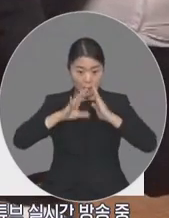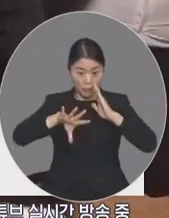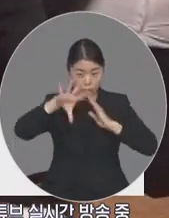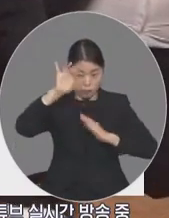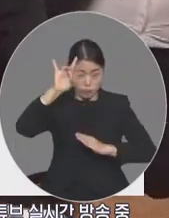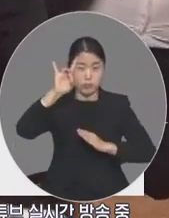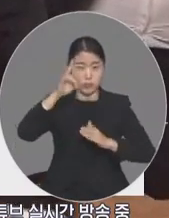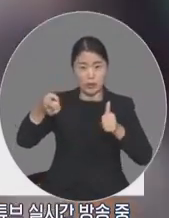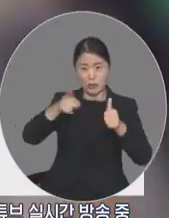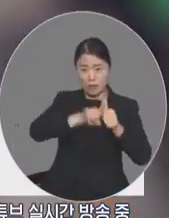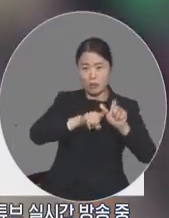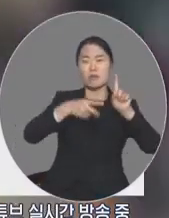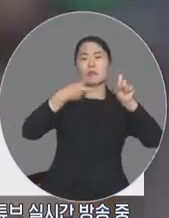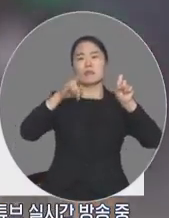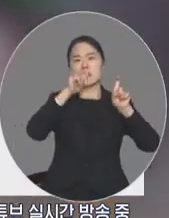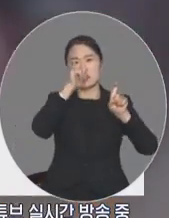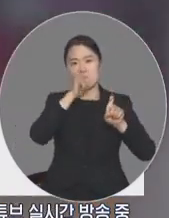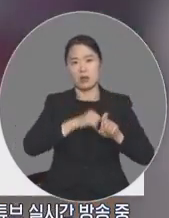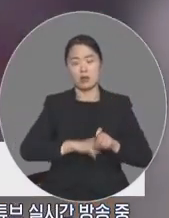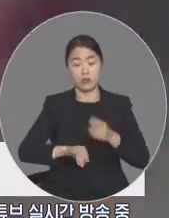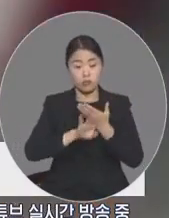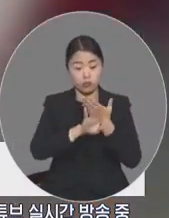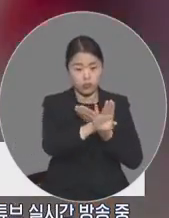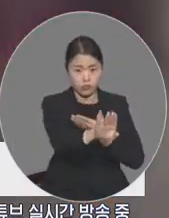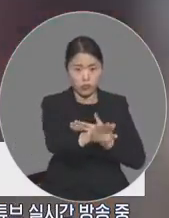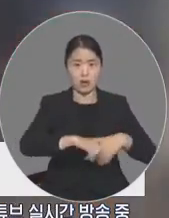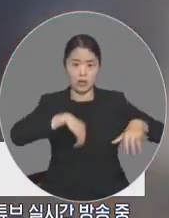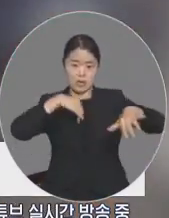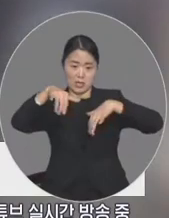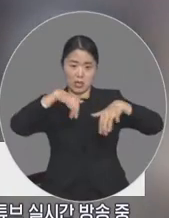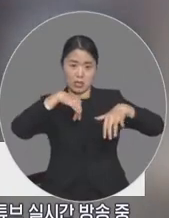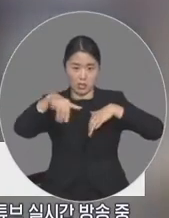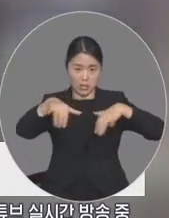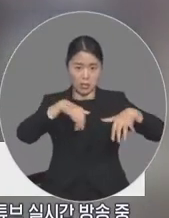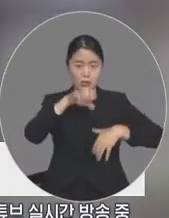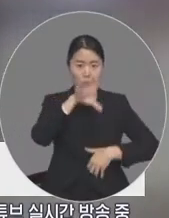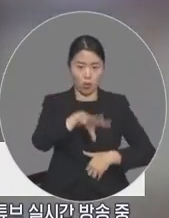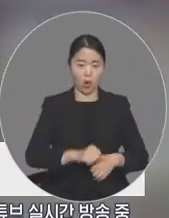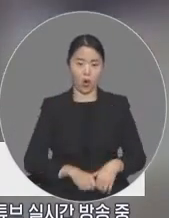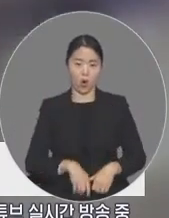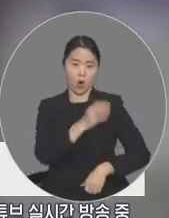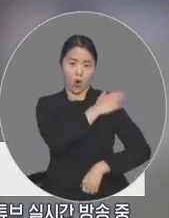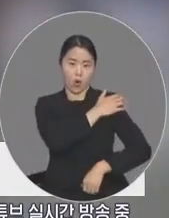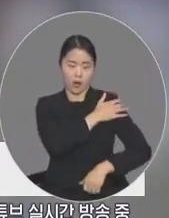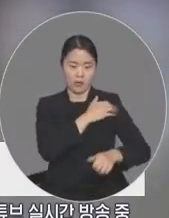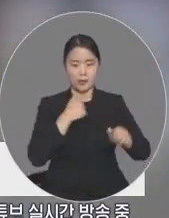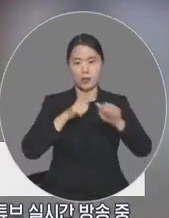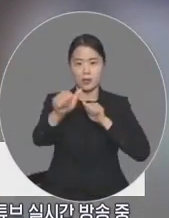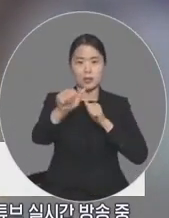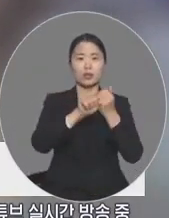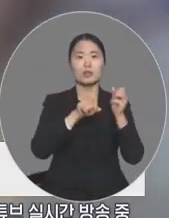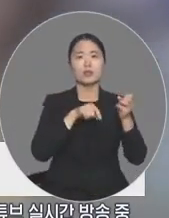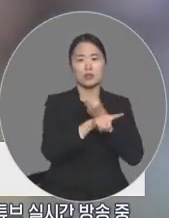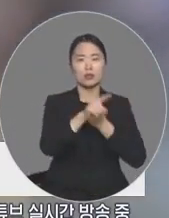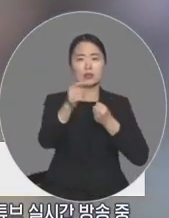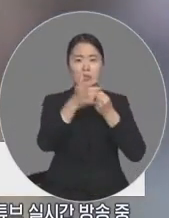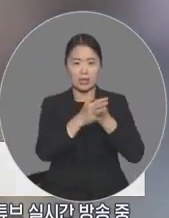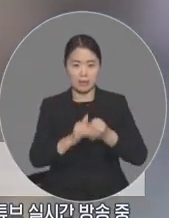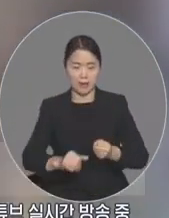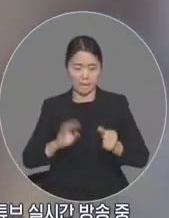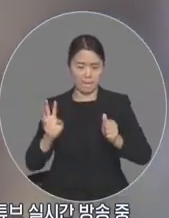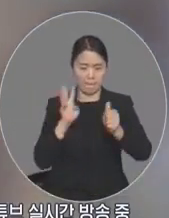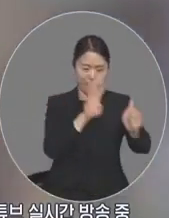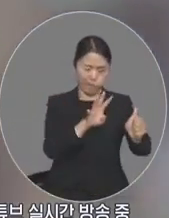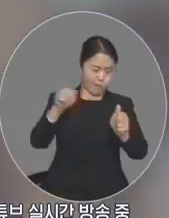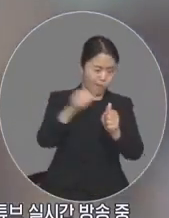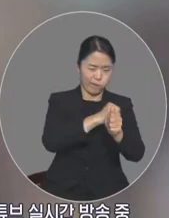가 폭 이후 번화가에서 깨를 부딪쳤다는 이로 시민을 집단 폭행하기도